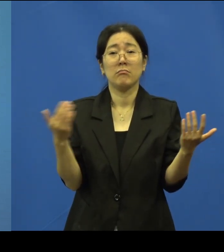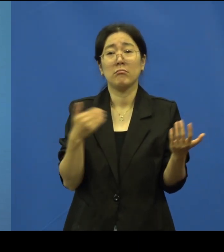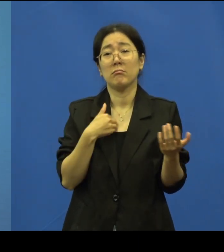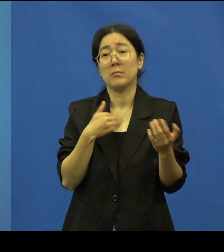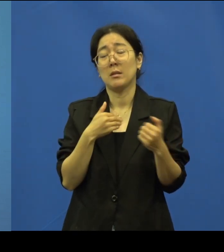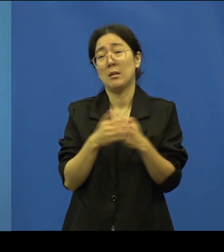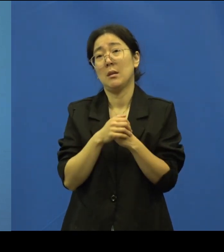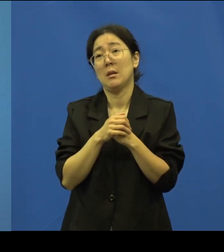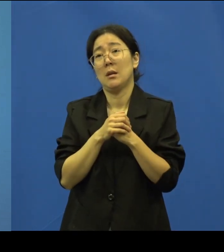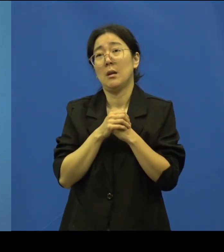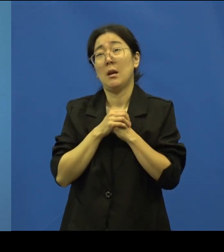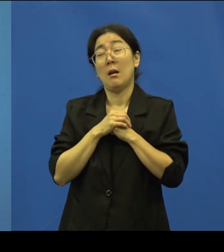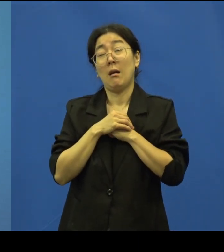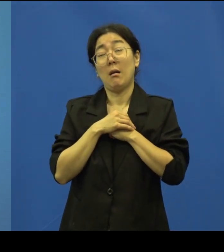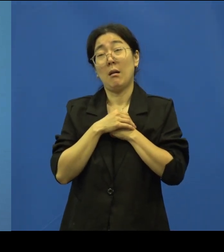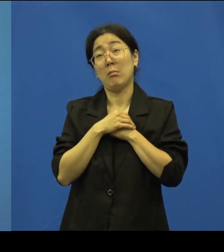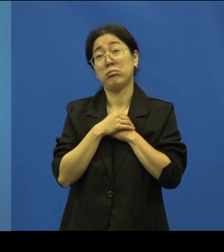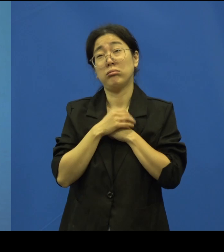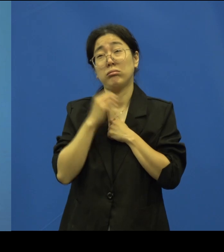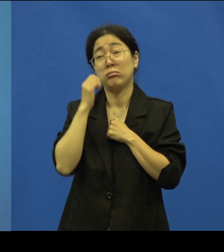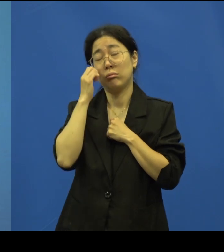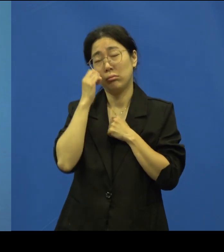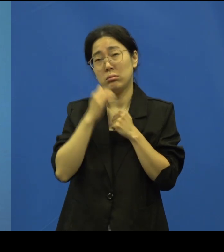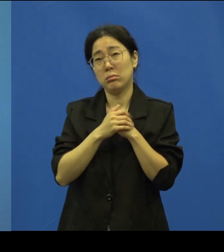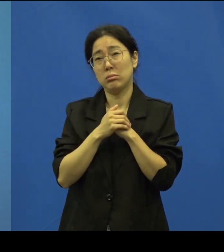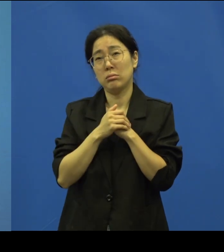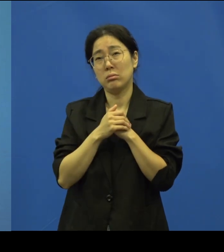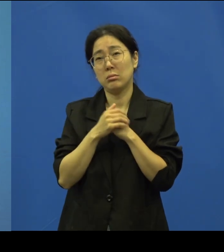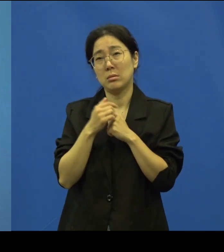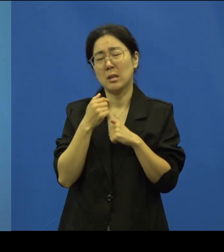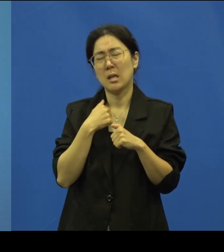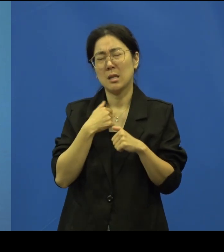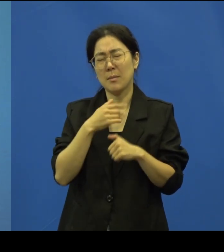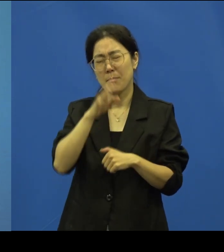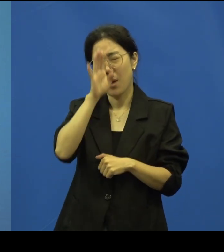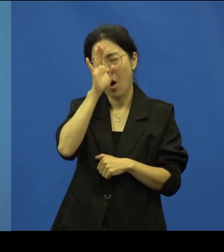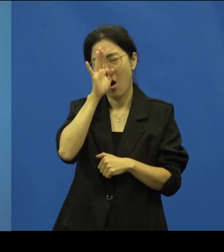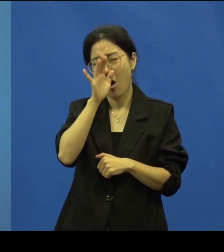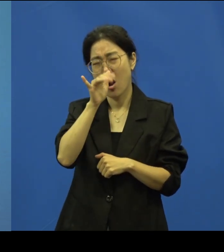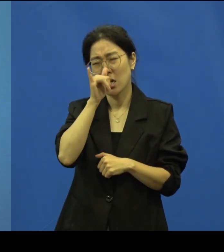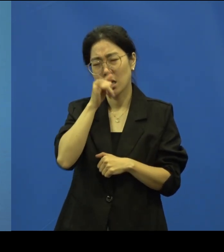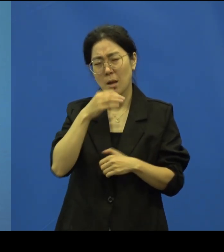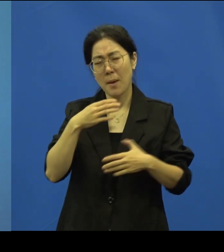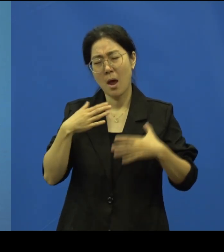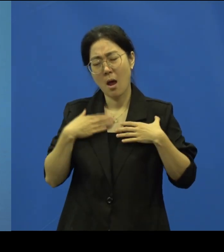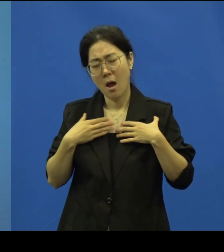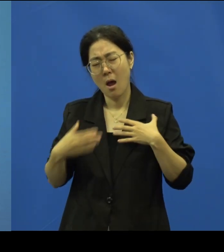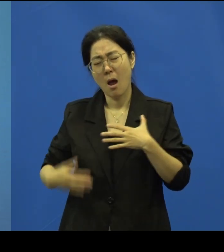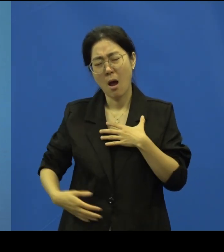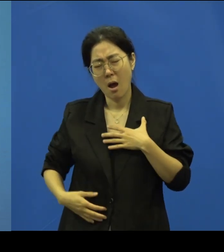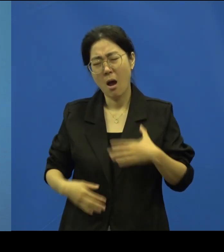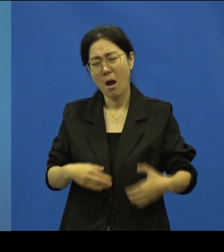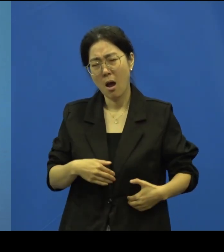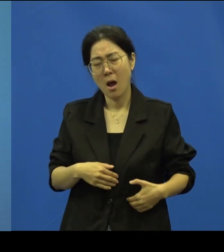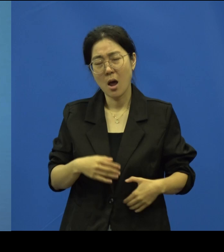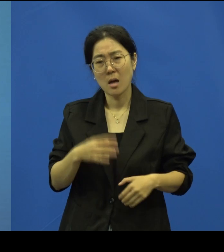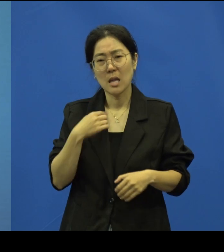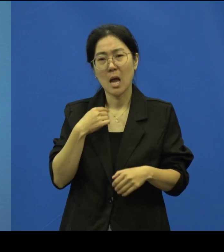저는 참 그러한 그 후유증으로 인해서 제 몸에 질병이 40 될